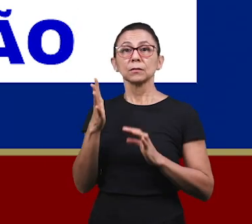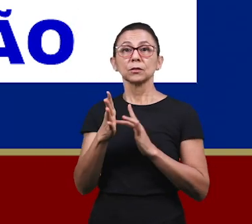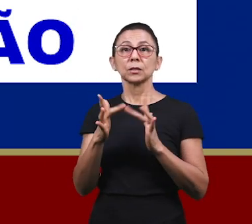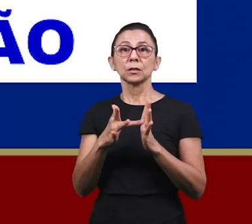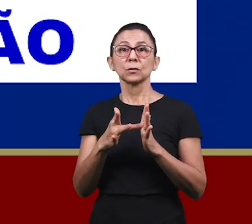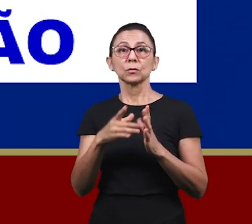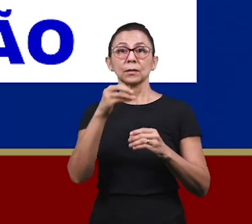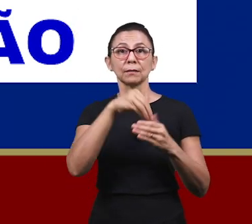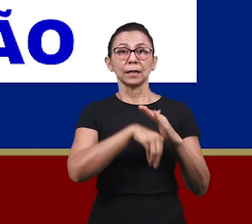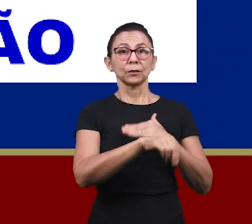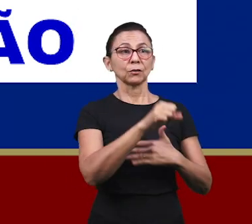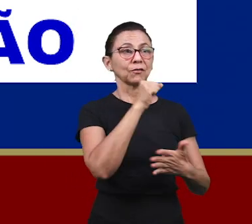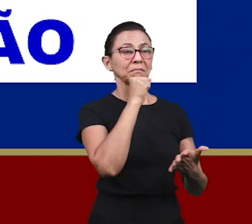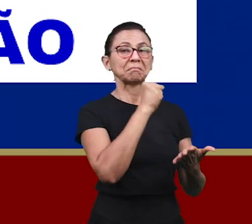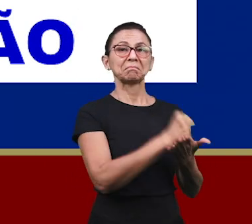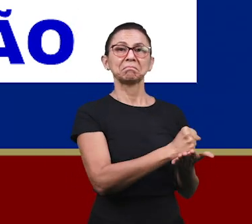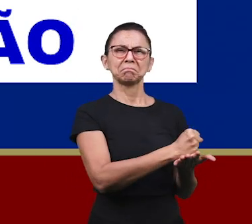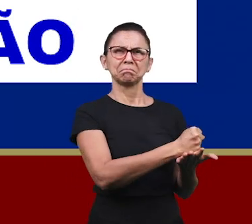la richesse,